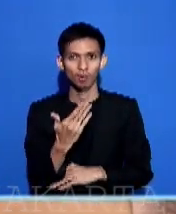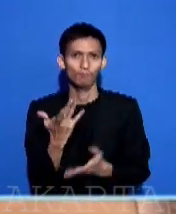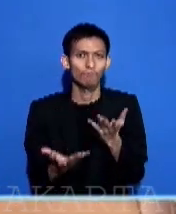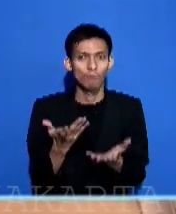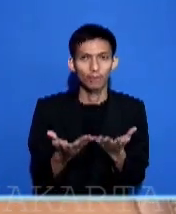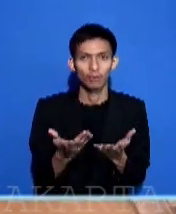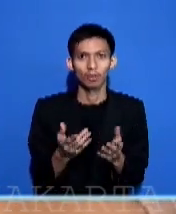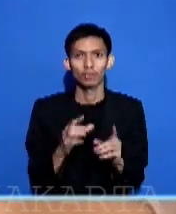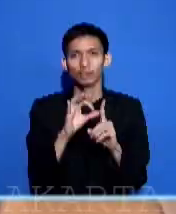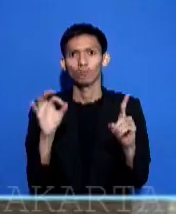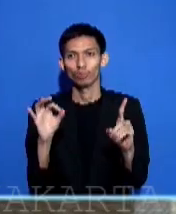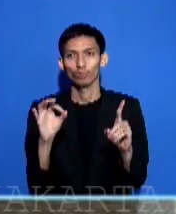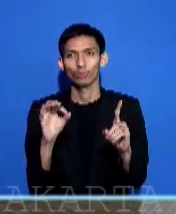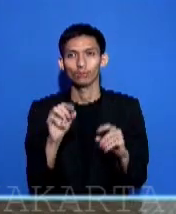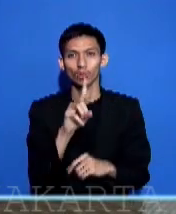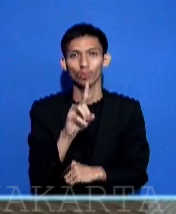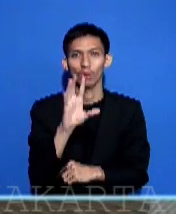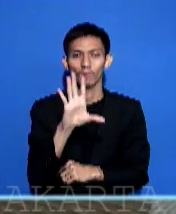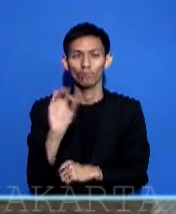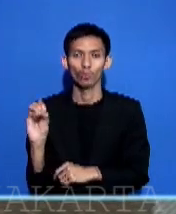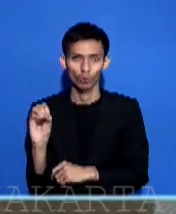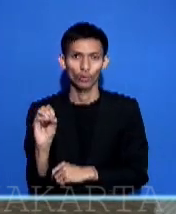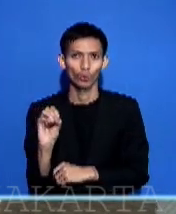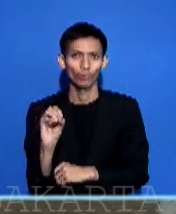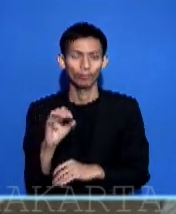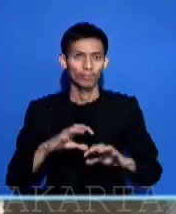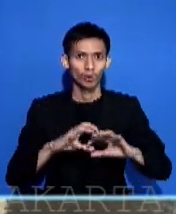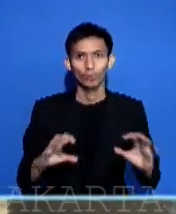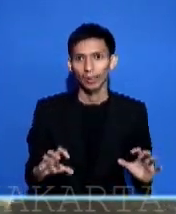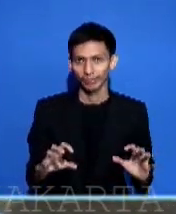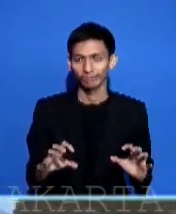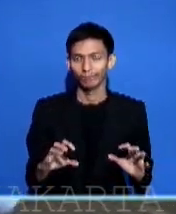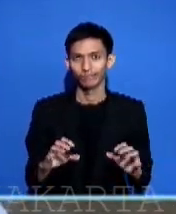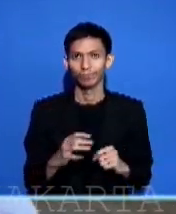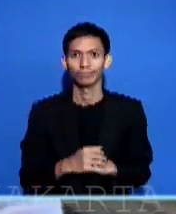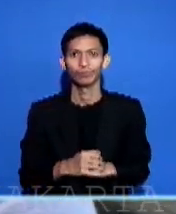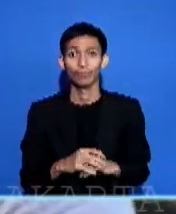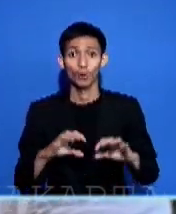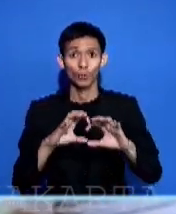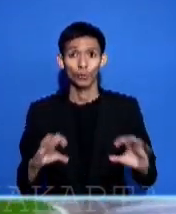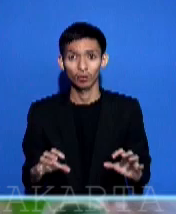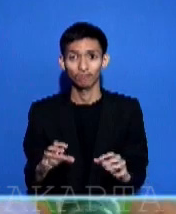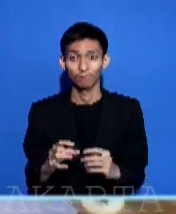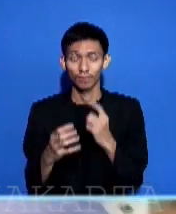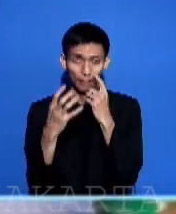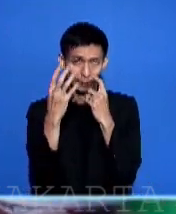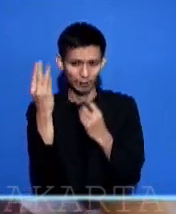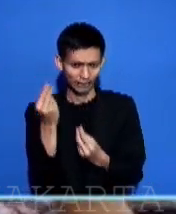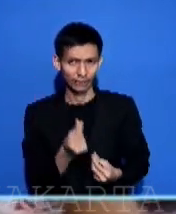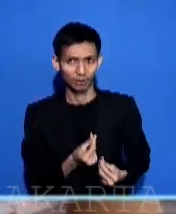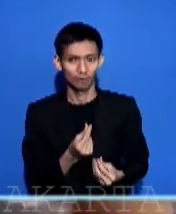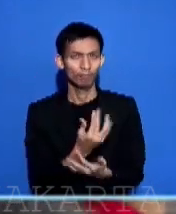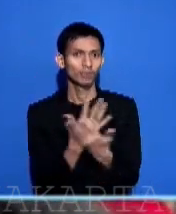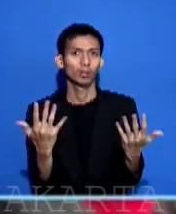antara 100 hingga 150 buah. Panenan buah durian ini merupakan anugerah bagi masyarakat, khususnya